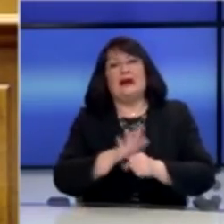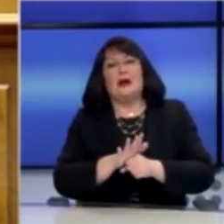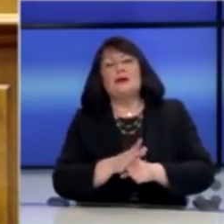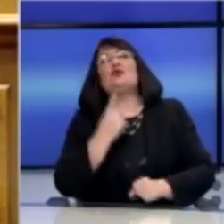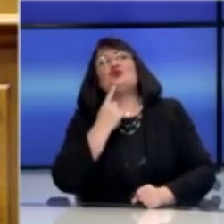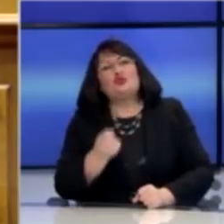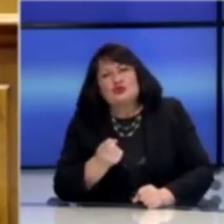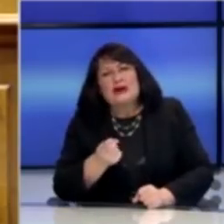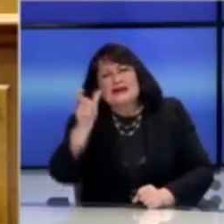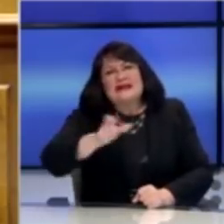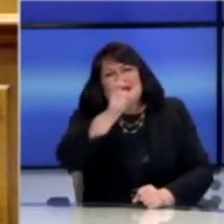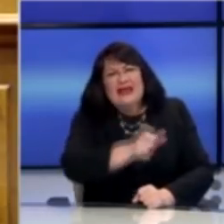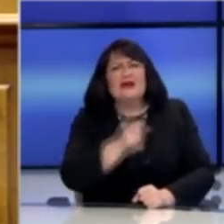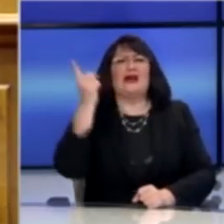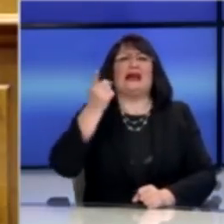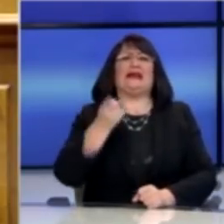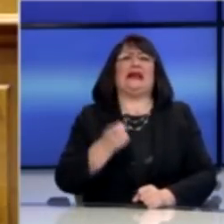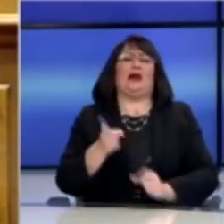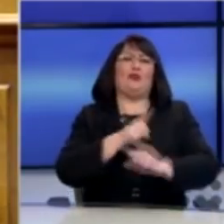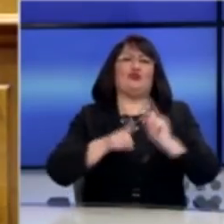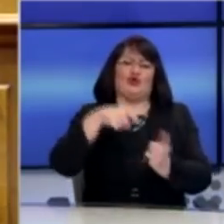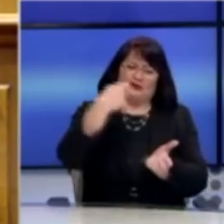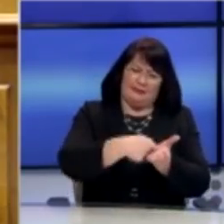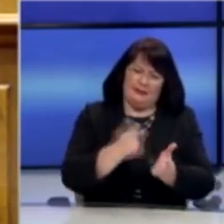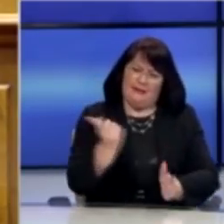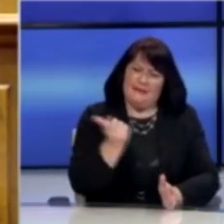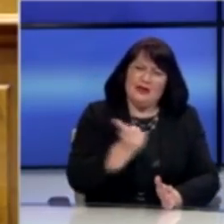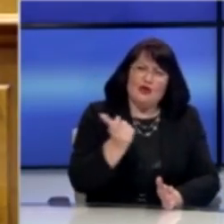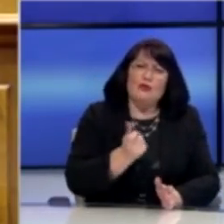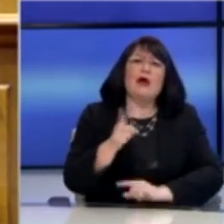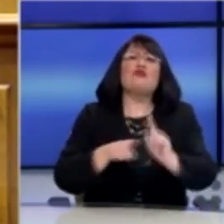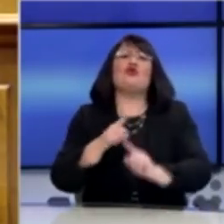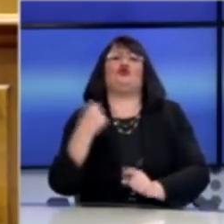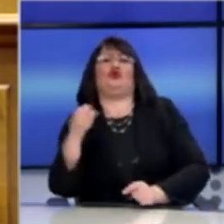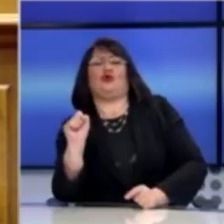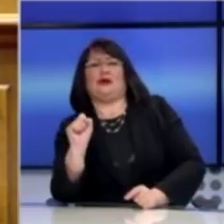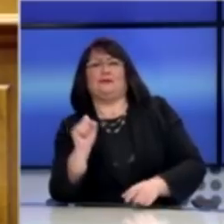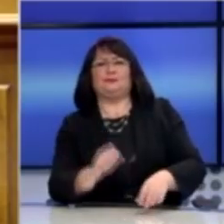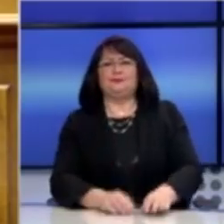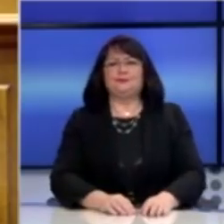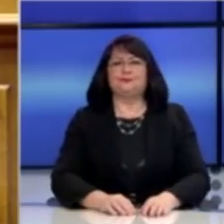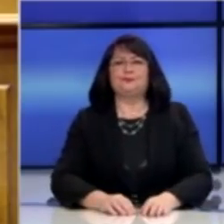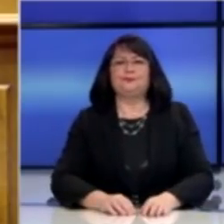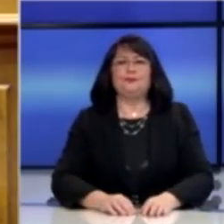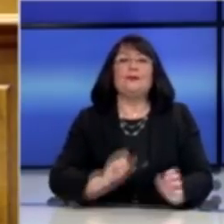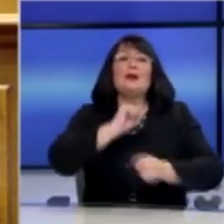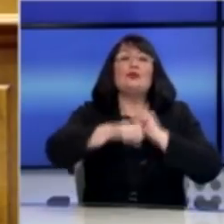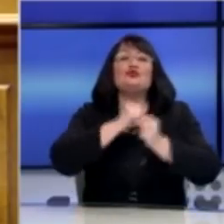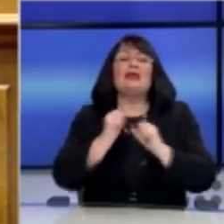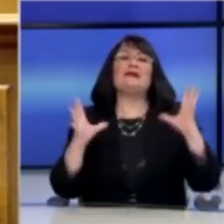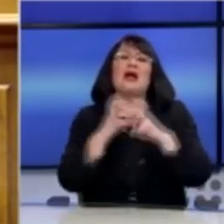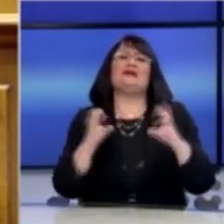ζητάτε να βάλουν οι ίδιοι κριτήρια. Ποιος θα πάρει το επίδομα και ποιος όχι. Προσπαθείτε να σπείρετε